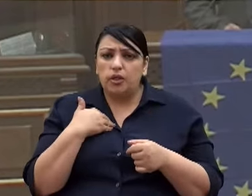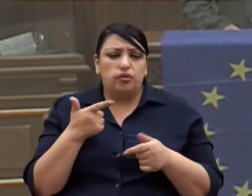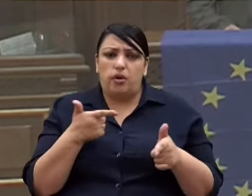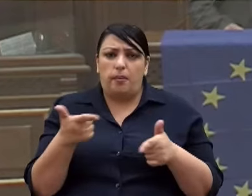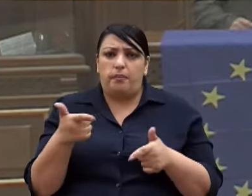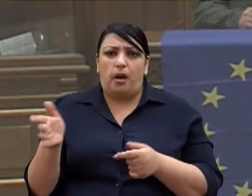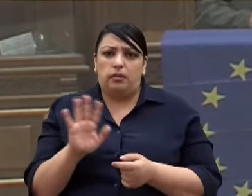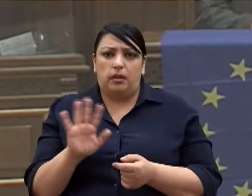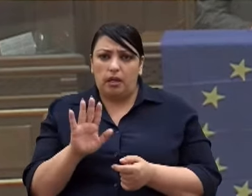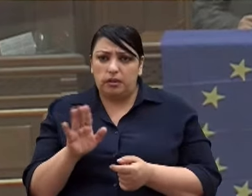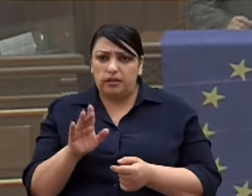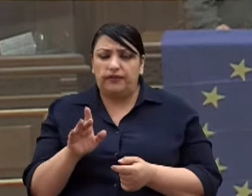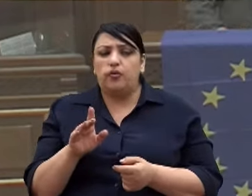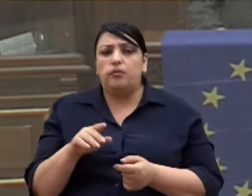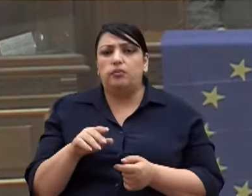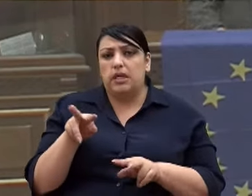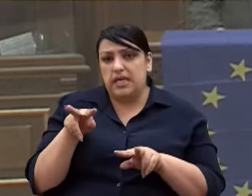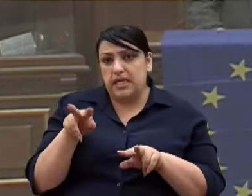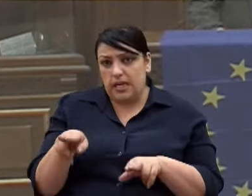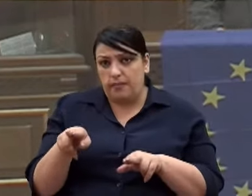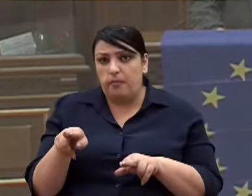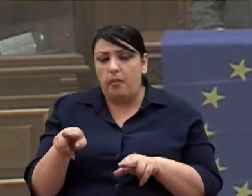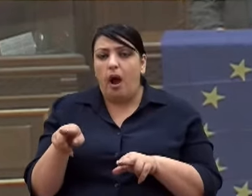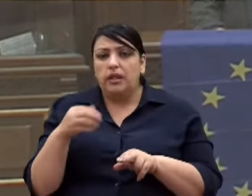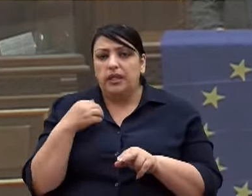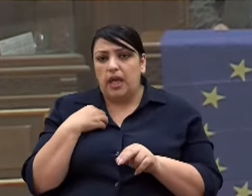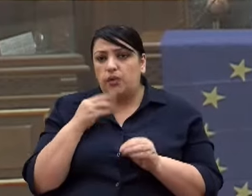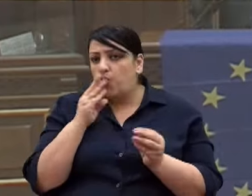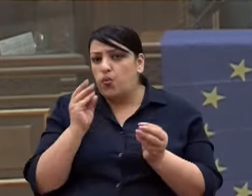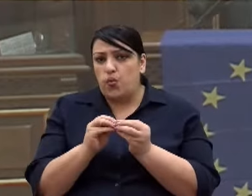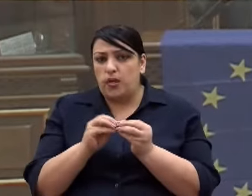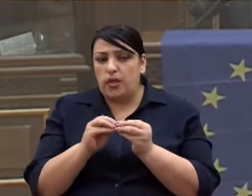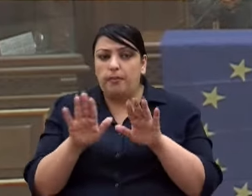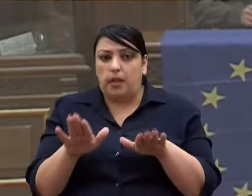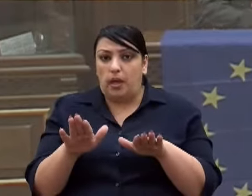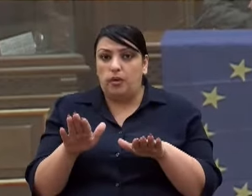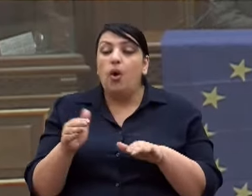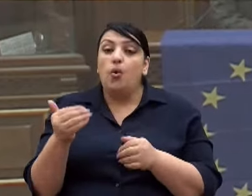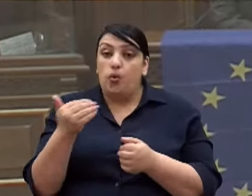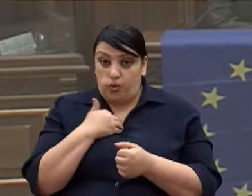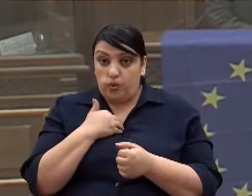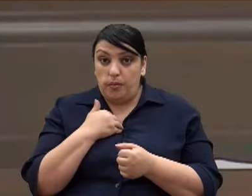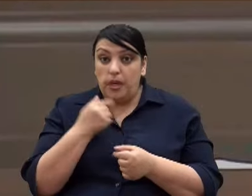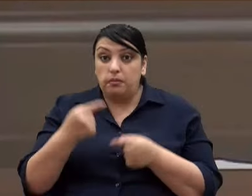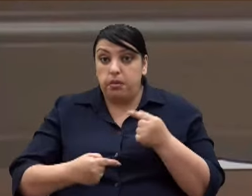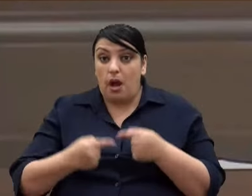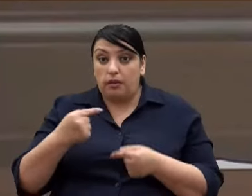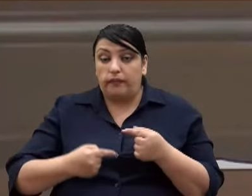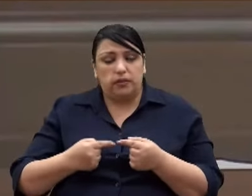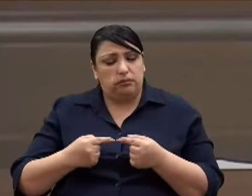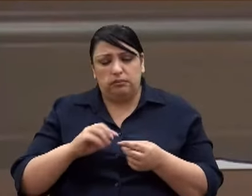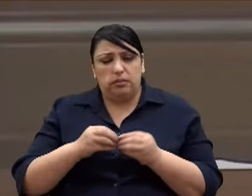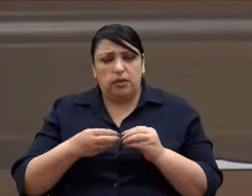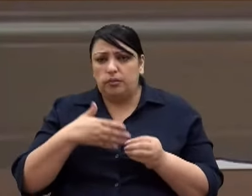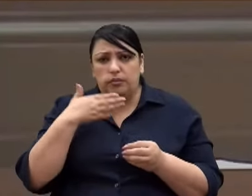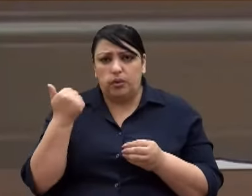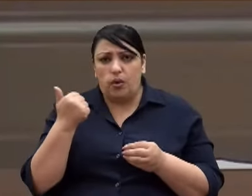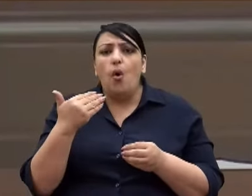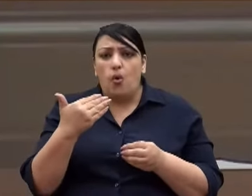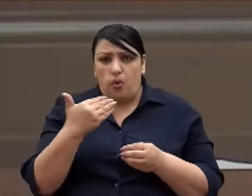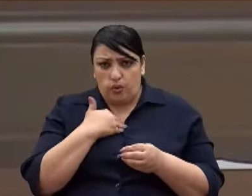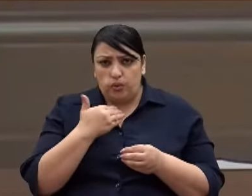մենք չենք պատրաստվում այդ դիրքավորման տակ մնալ, եթե ցանկանում եք բանավեճ, կստանաք բանավեճ, եթե ցանկանում եք